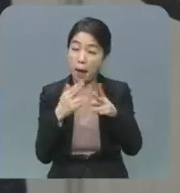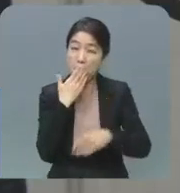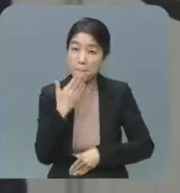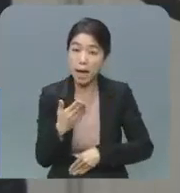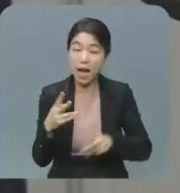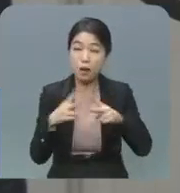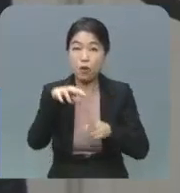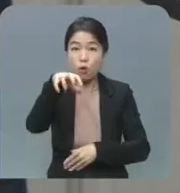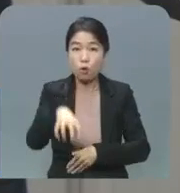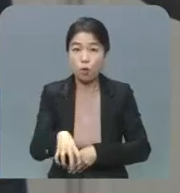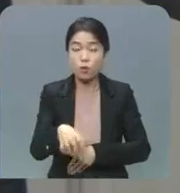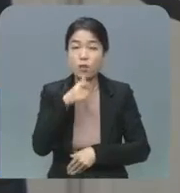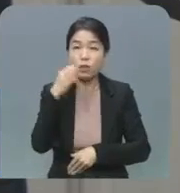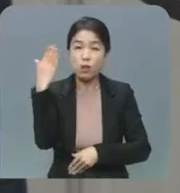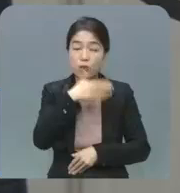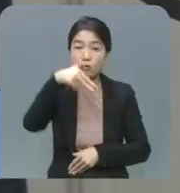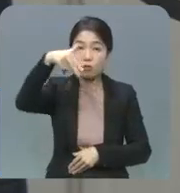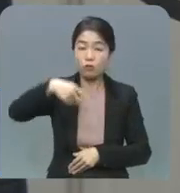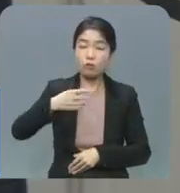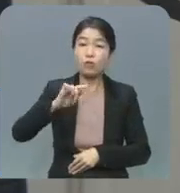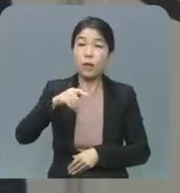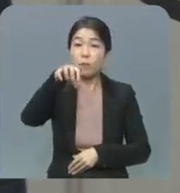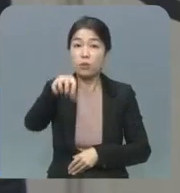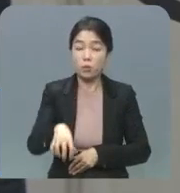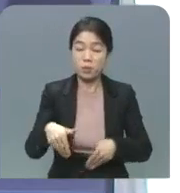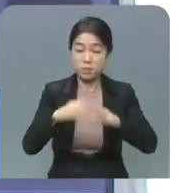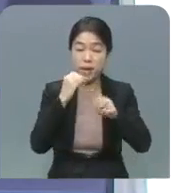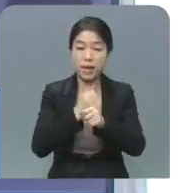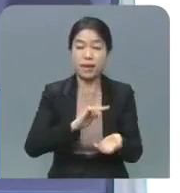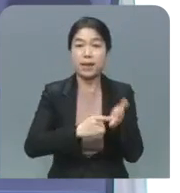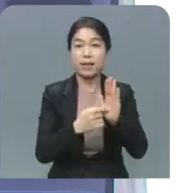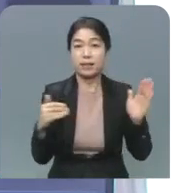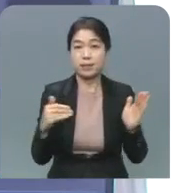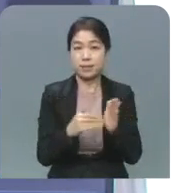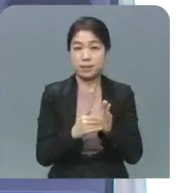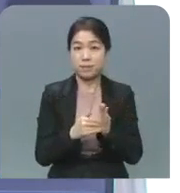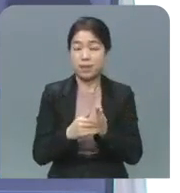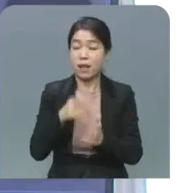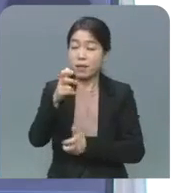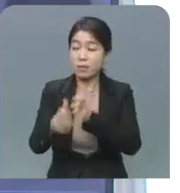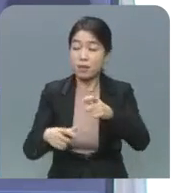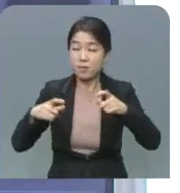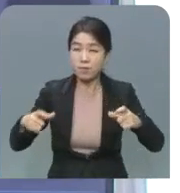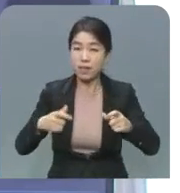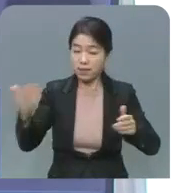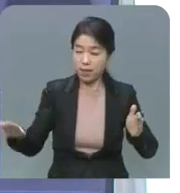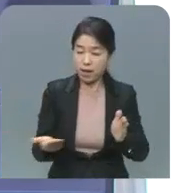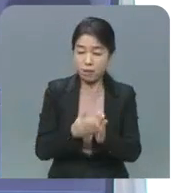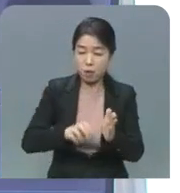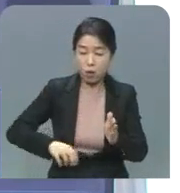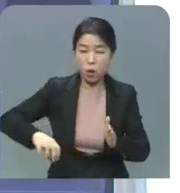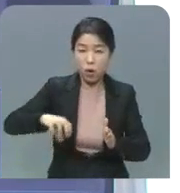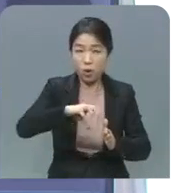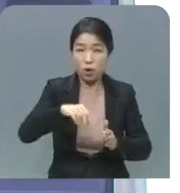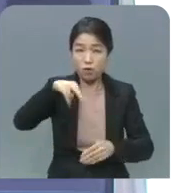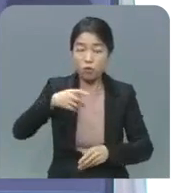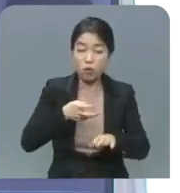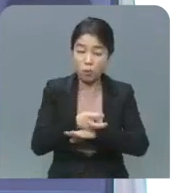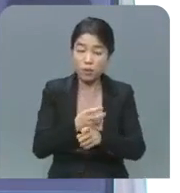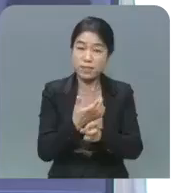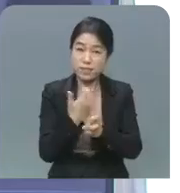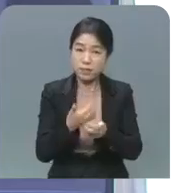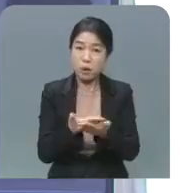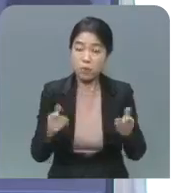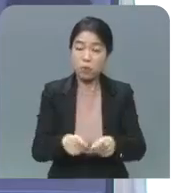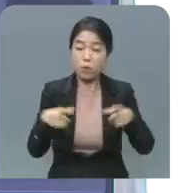충전소를 여수시 주 3동에 설치한다고 밝혔습니다 또 산업단지와 항만 등의 주소 뻔 쏘 트럭에 보급